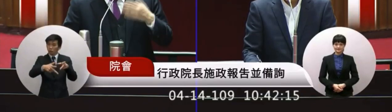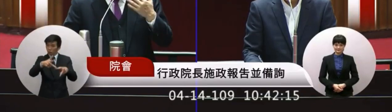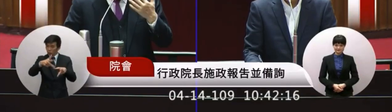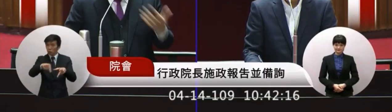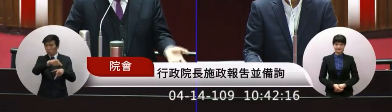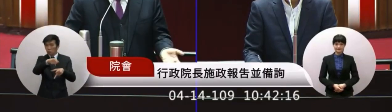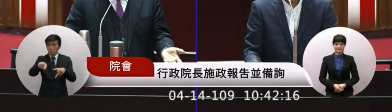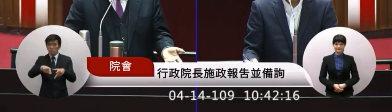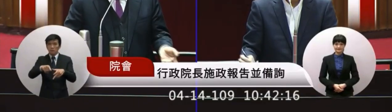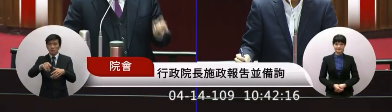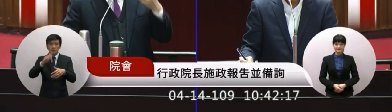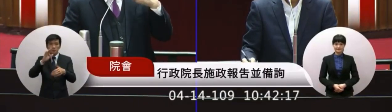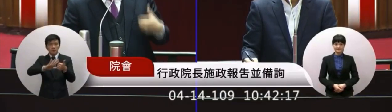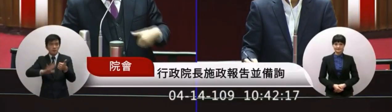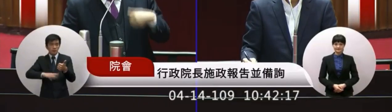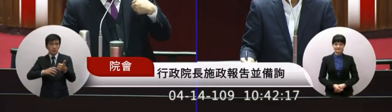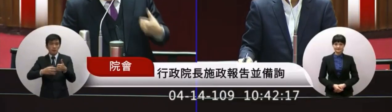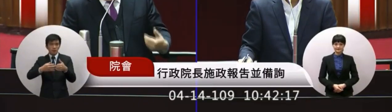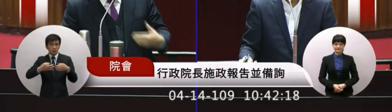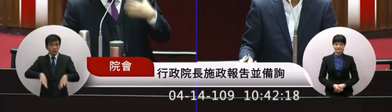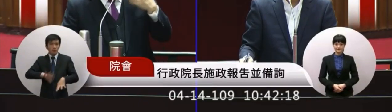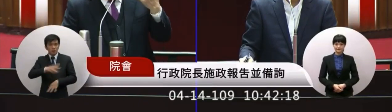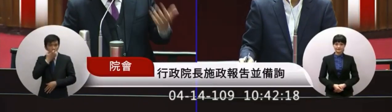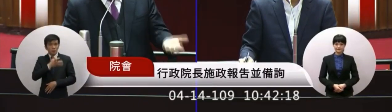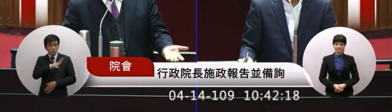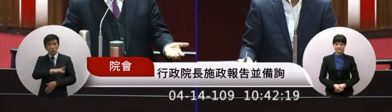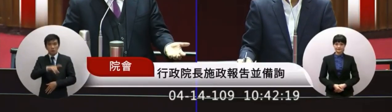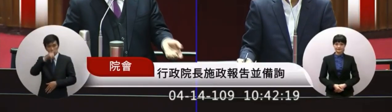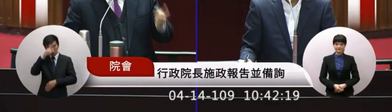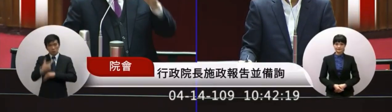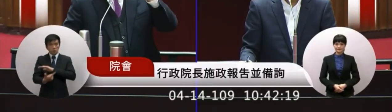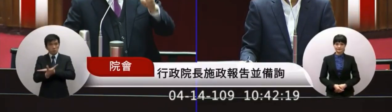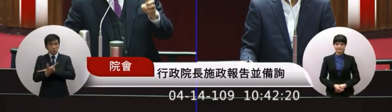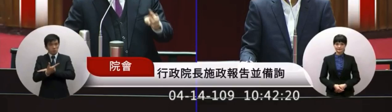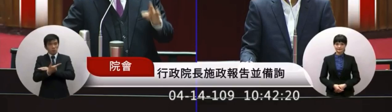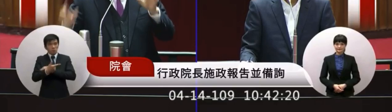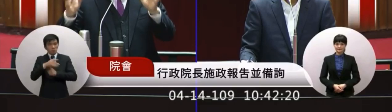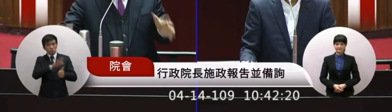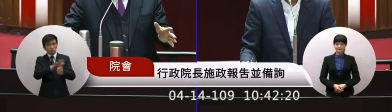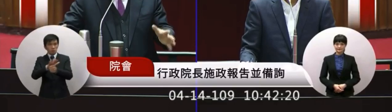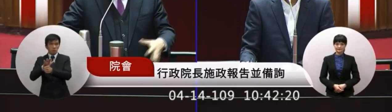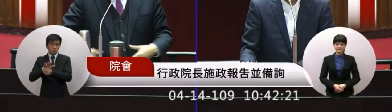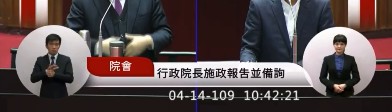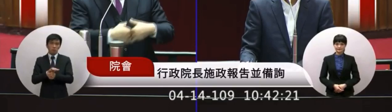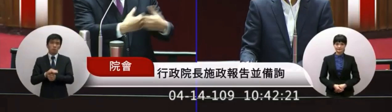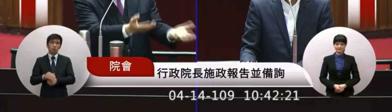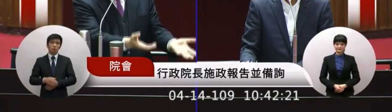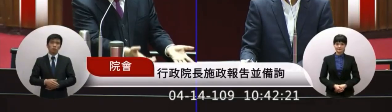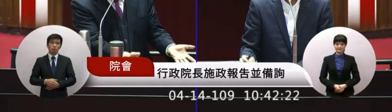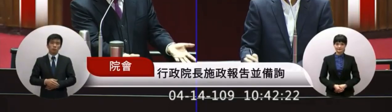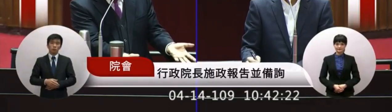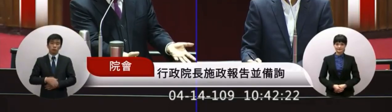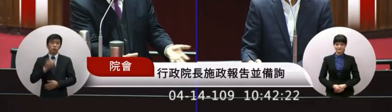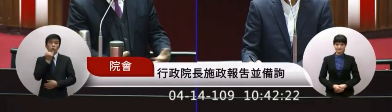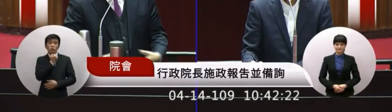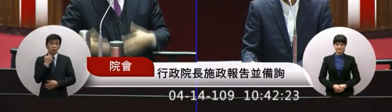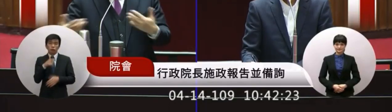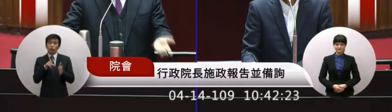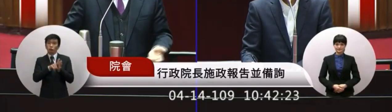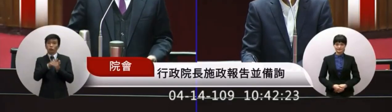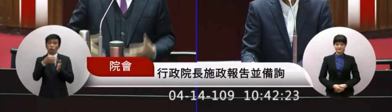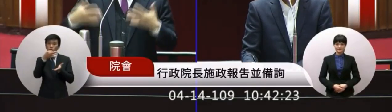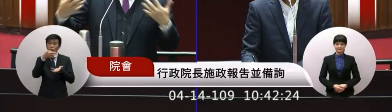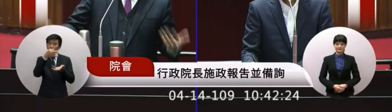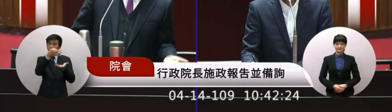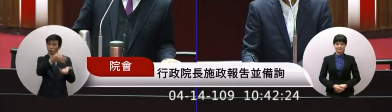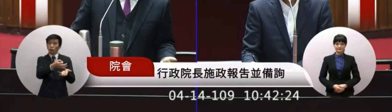沾，都要立竿见影。那相关能越快越好。那有一些是直接发现金的啊，譬